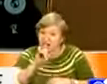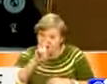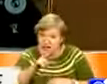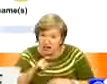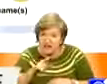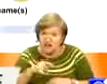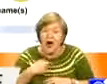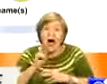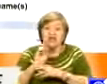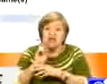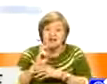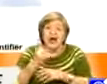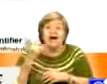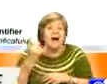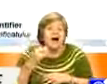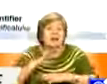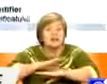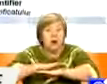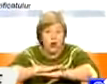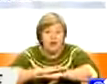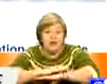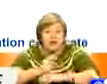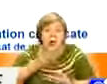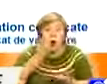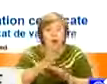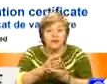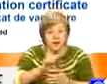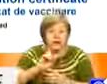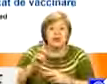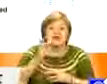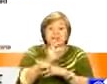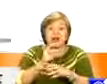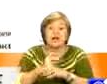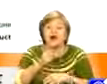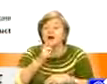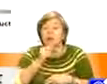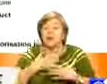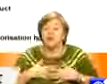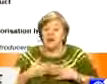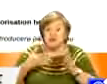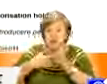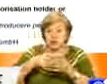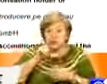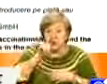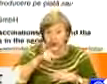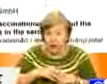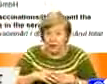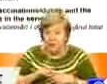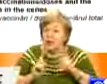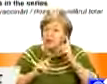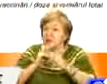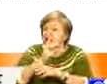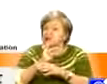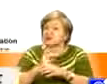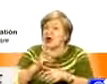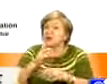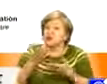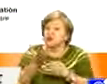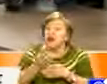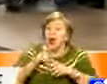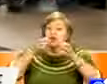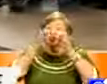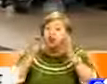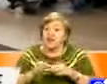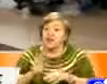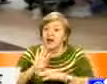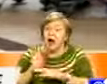care sunt condițiile pe care le impun țările în care urmează să ajungeți, pentru că dacă acestea cer un certificat COVID care